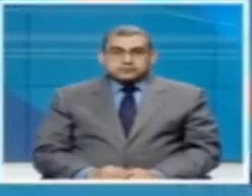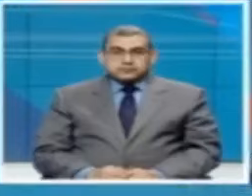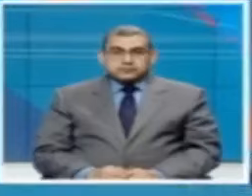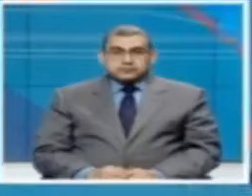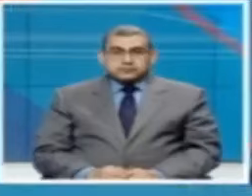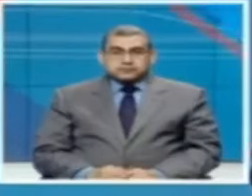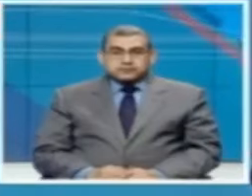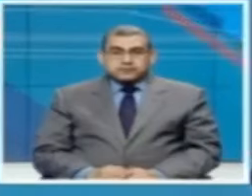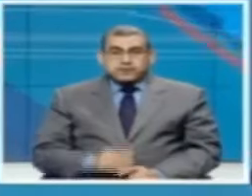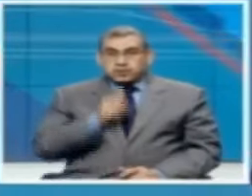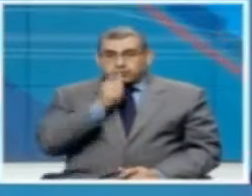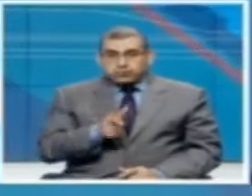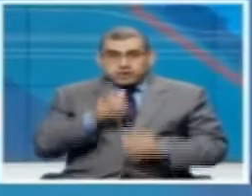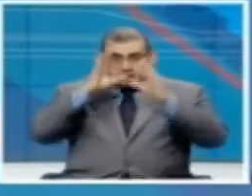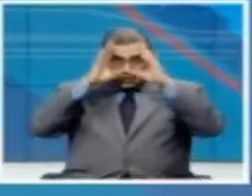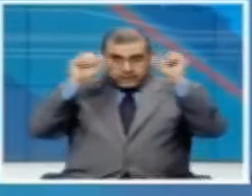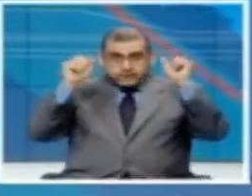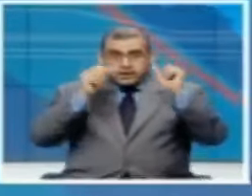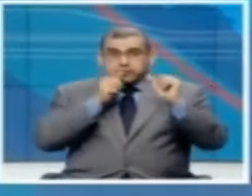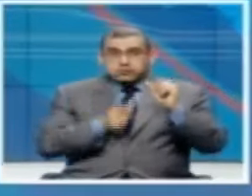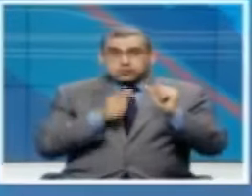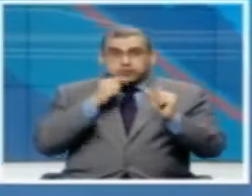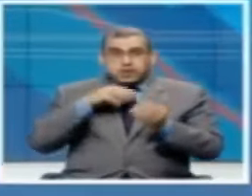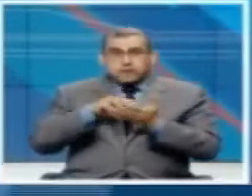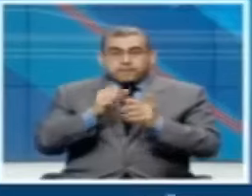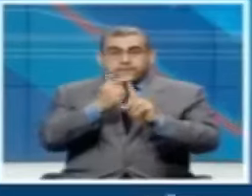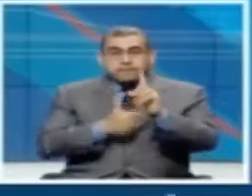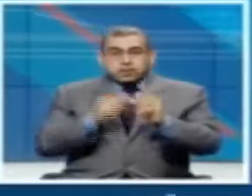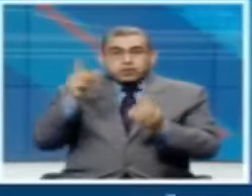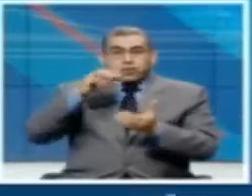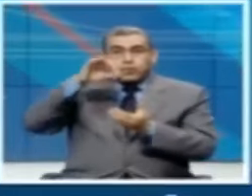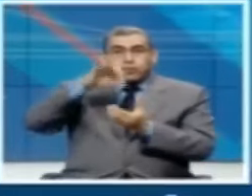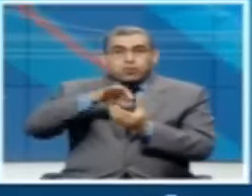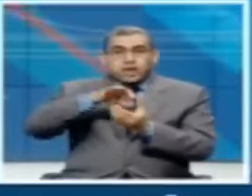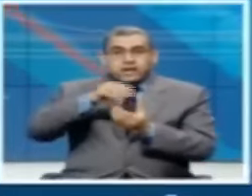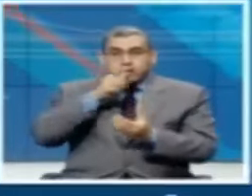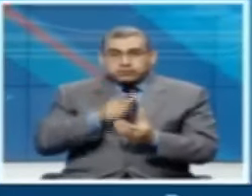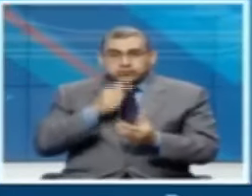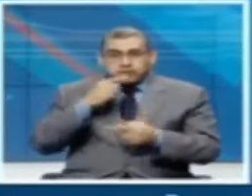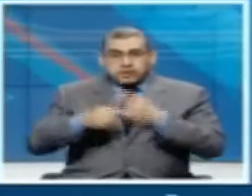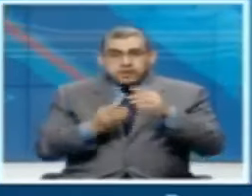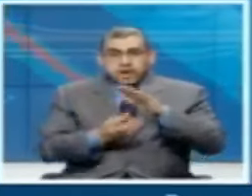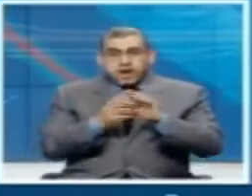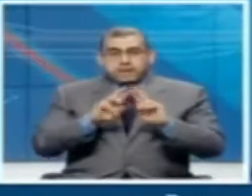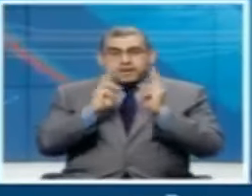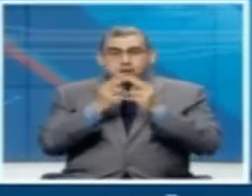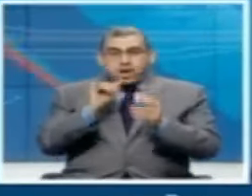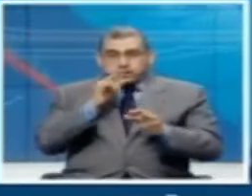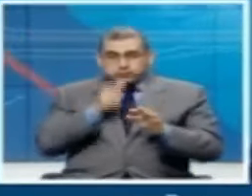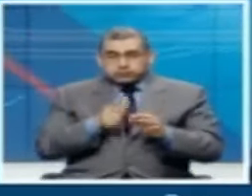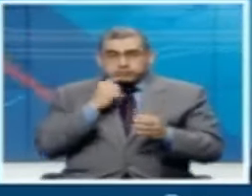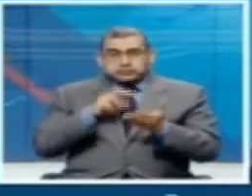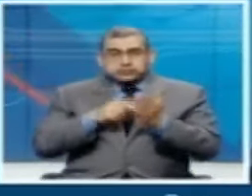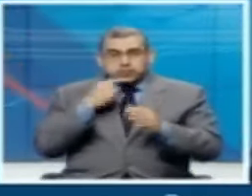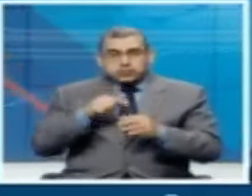الفلسطينيين اكد سفير حسين سيدي عبد الله الديه مندوب موريتانيا الدائم لدى جامعه الدول العربيه